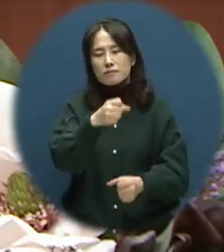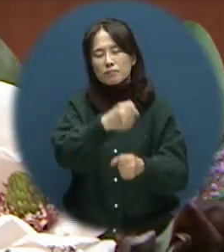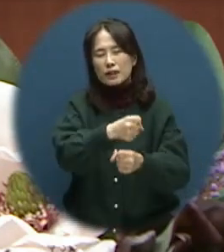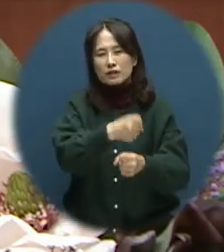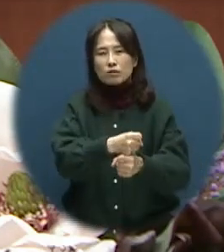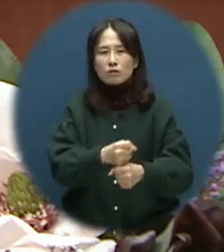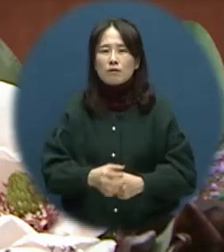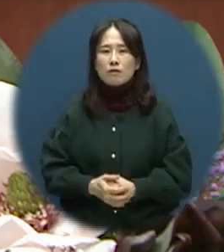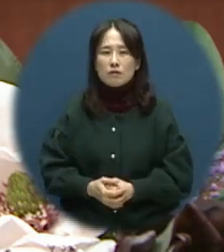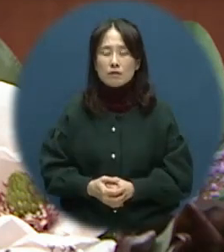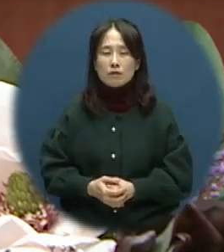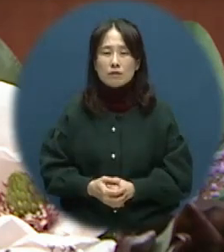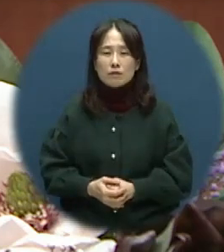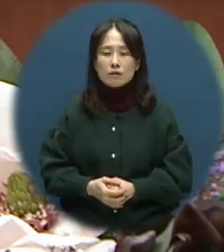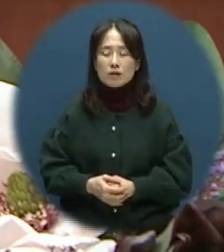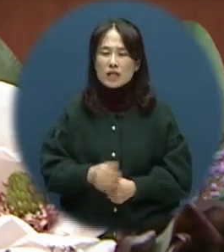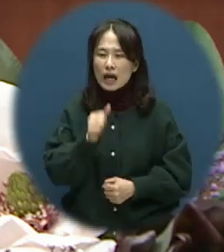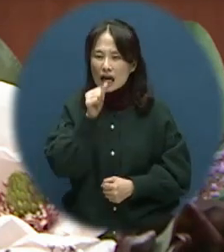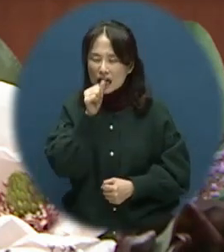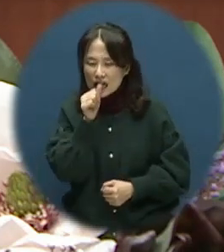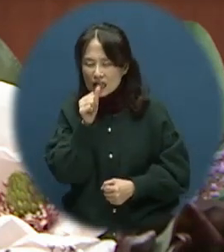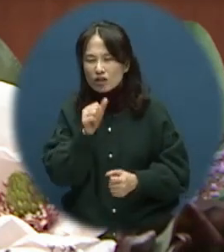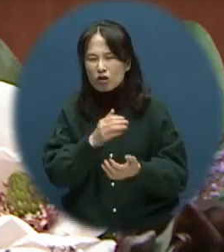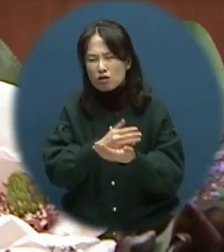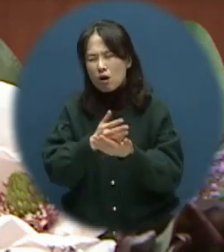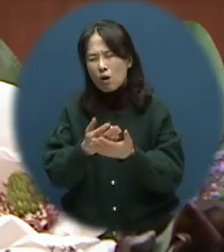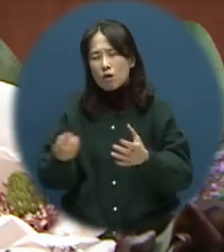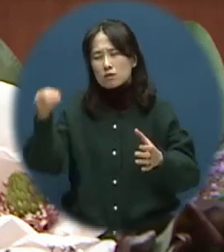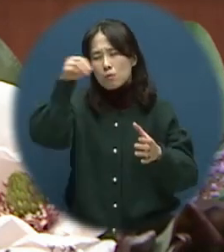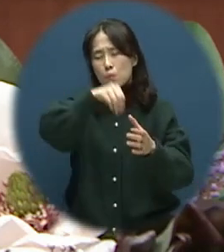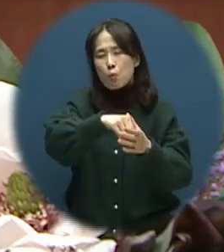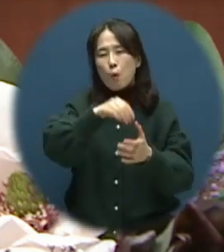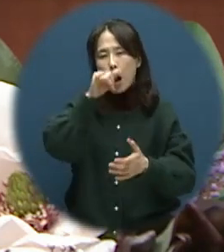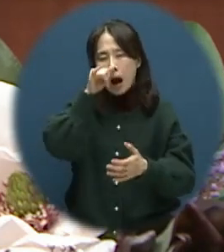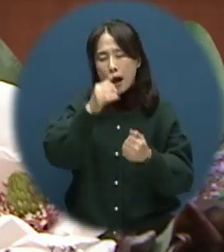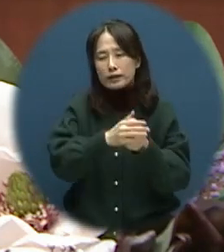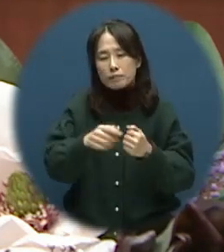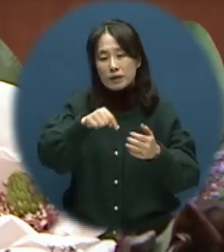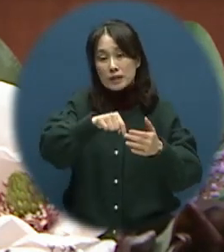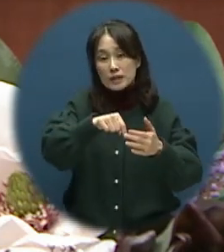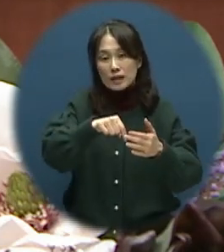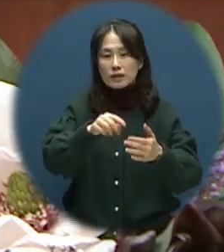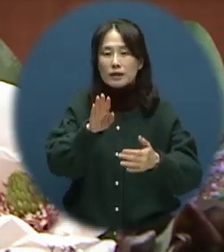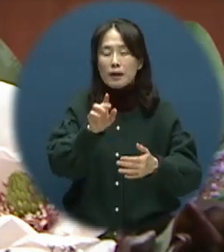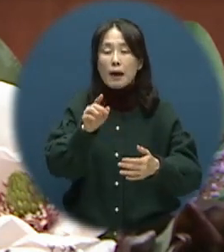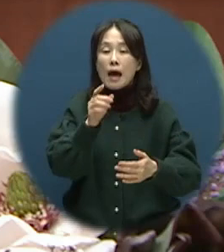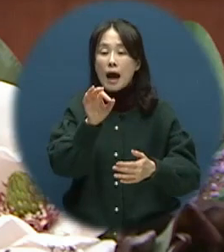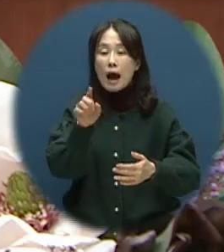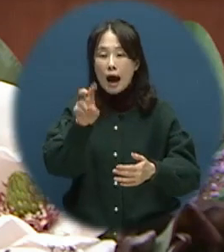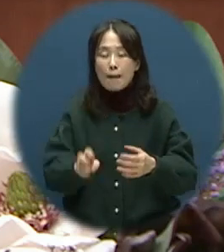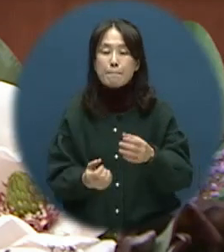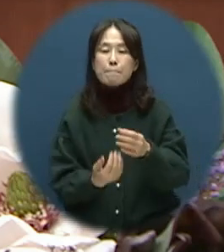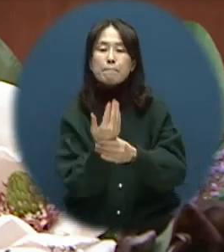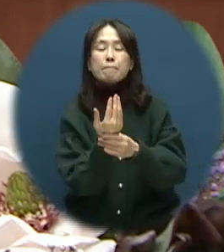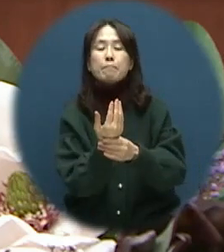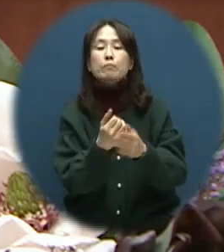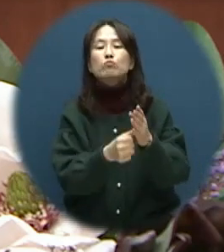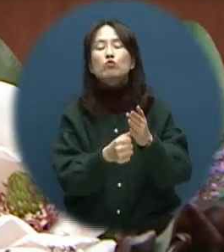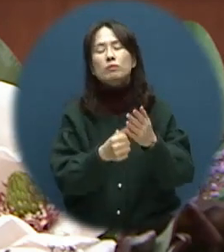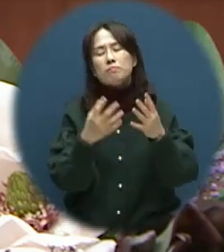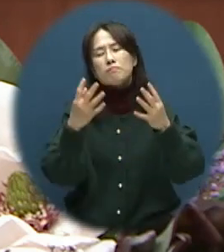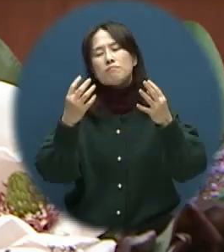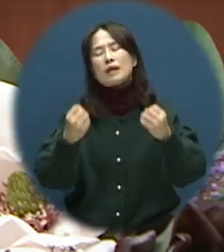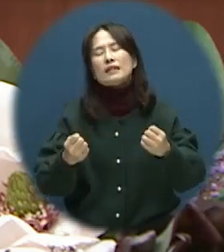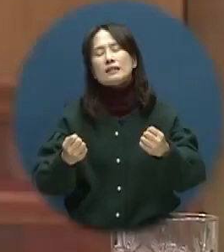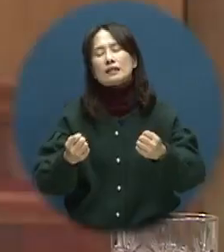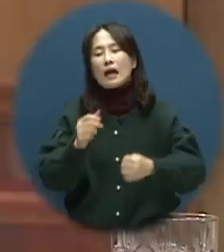덩어리처럼 많은 쓰레기가 들었기 때문에 시멘트 안에 발암 물질과 중금속이 많다. 예, 그게 문제죠. 그